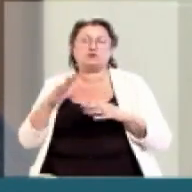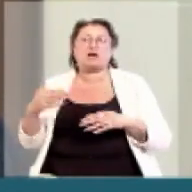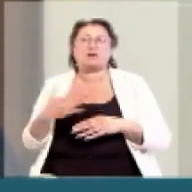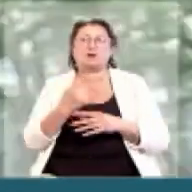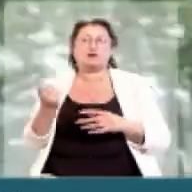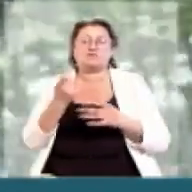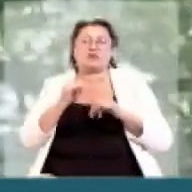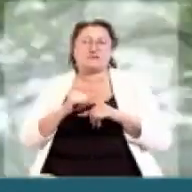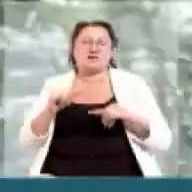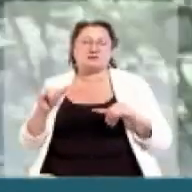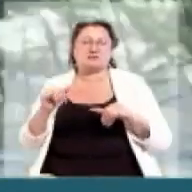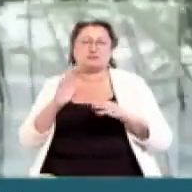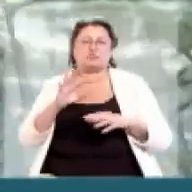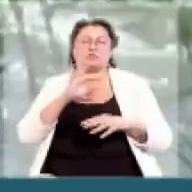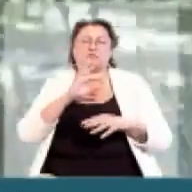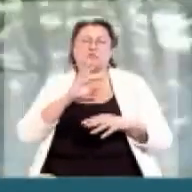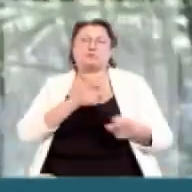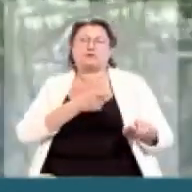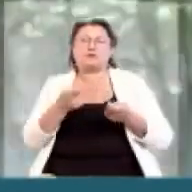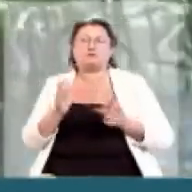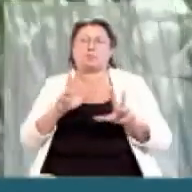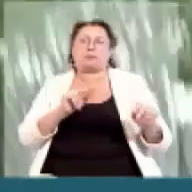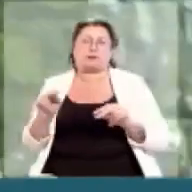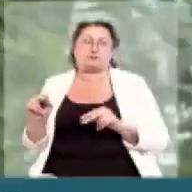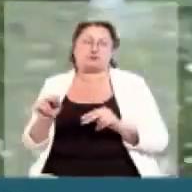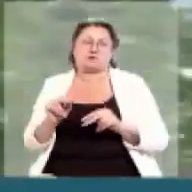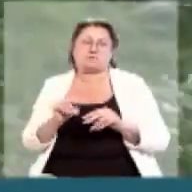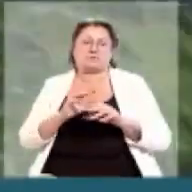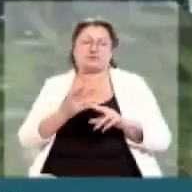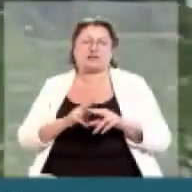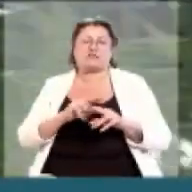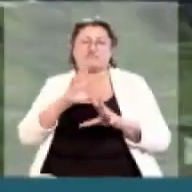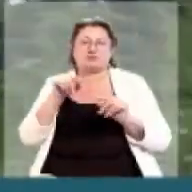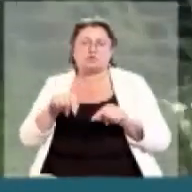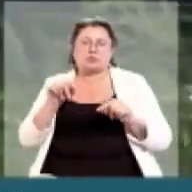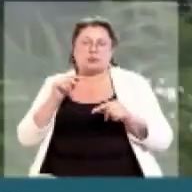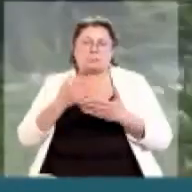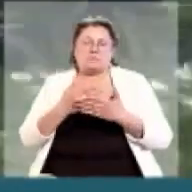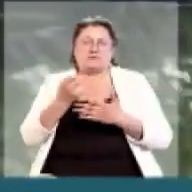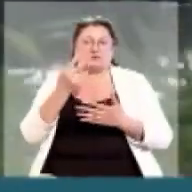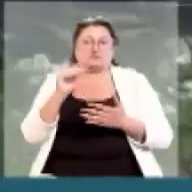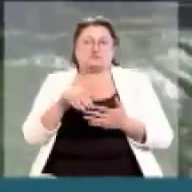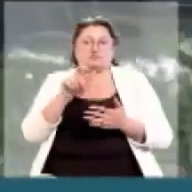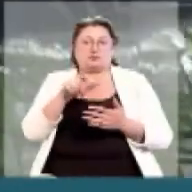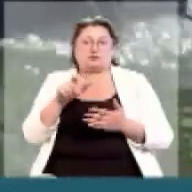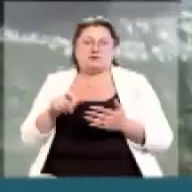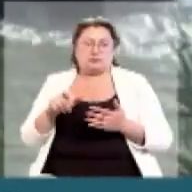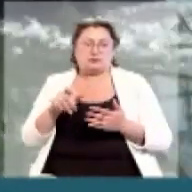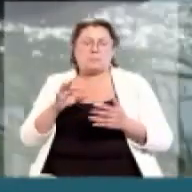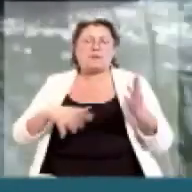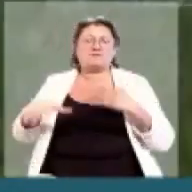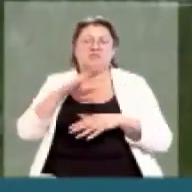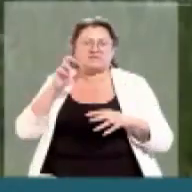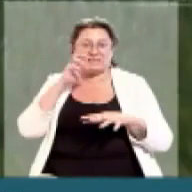алып келсін. Бұл салада еліміз бойынша барлығы 12 мыңнан астам адам еңбек етеді. Елдің азық-түлік және экологиялық қауіпсіздігін қамтамасыз етуге,